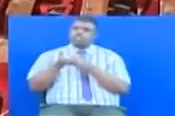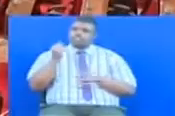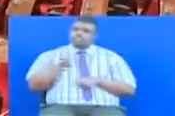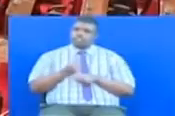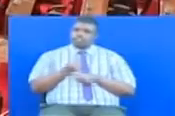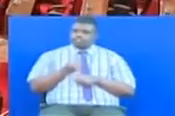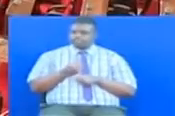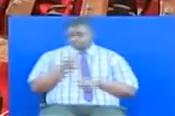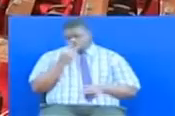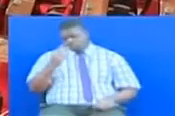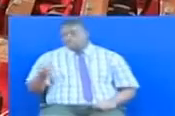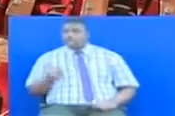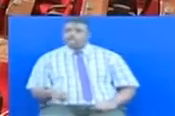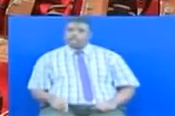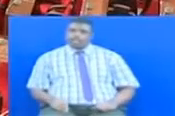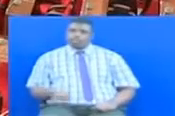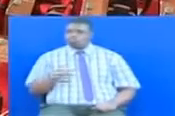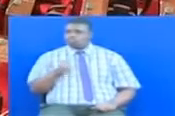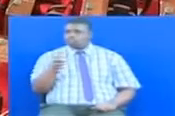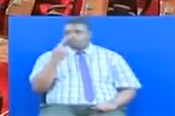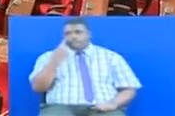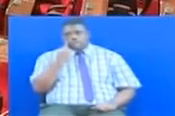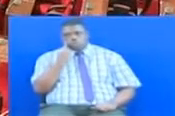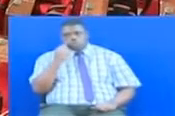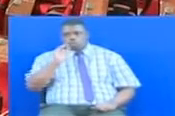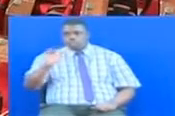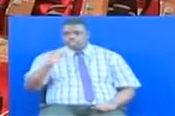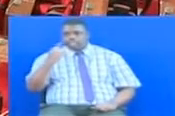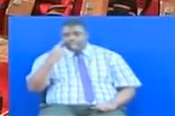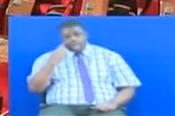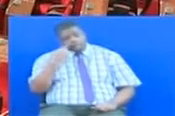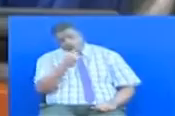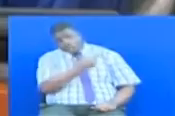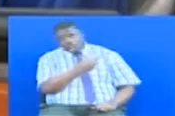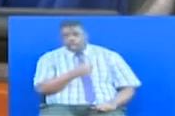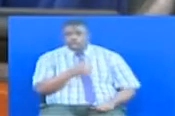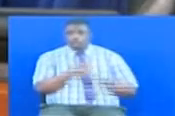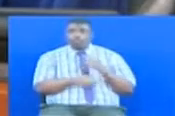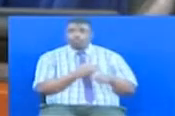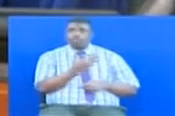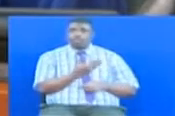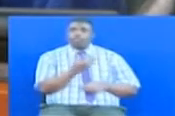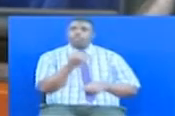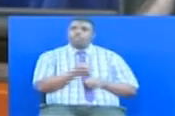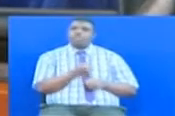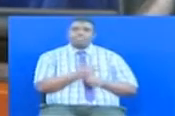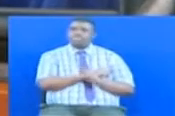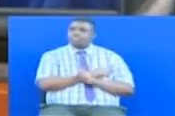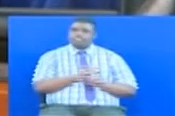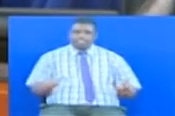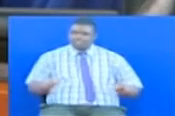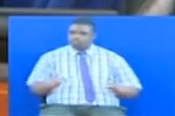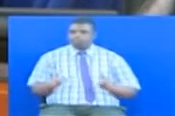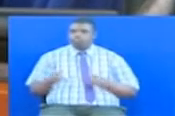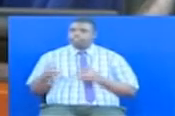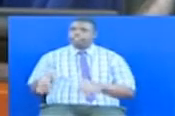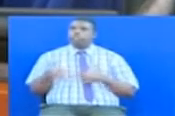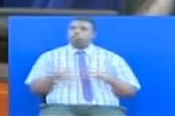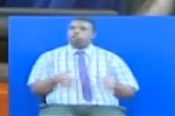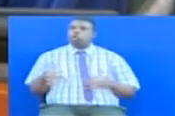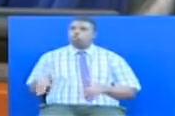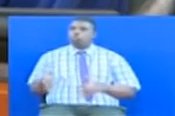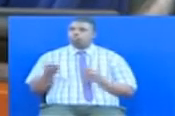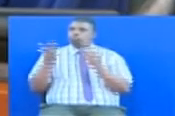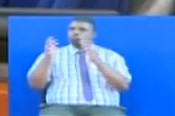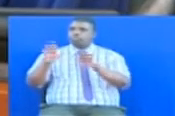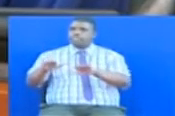na mwenye macho haambiwi tazama. Awamu ya tano ni awamu ambayo ni ya kazi na si awamu ya mchezo. Asanteni sana, Mungu